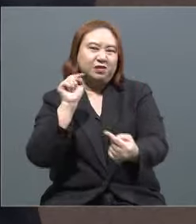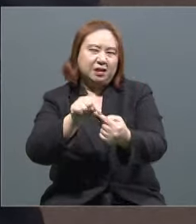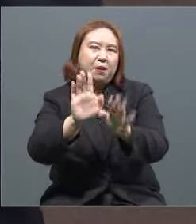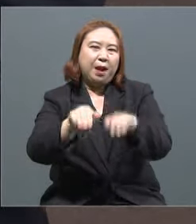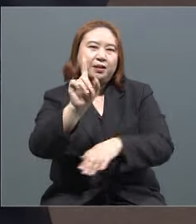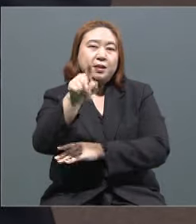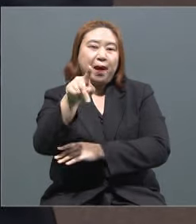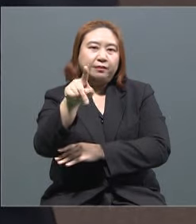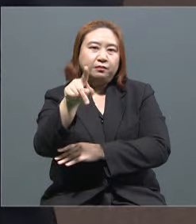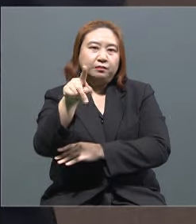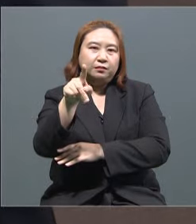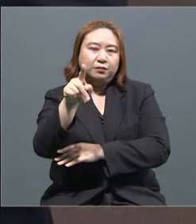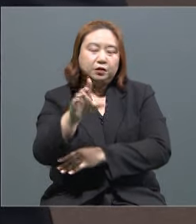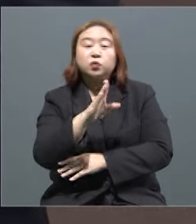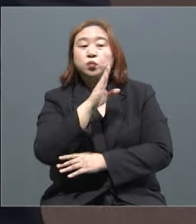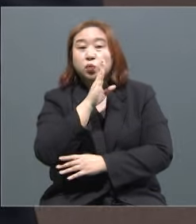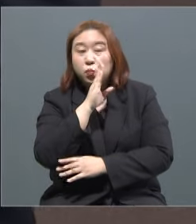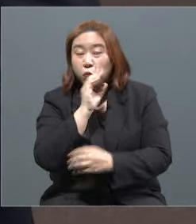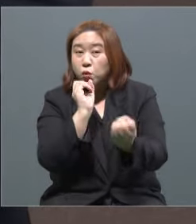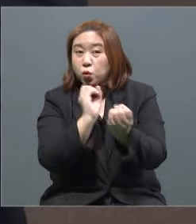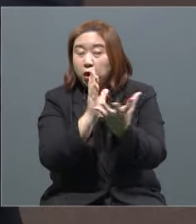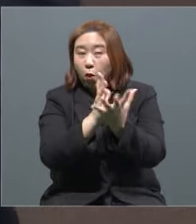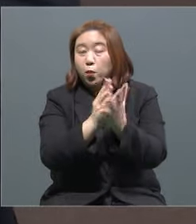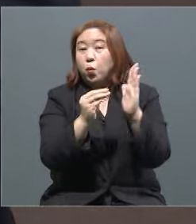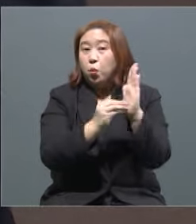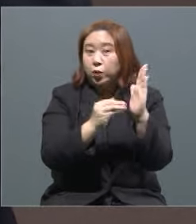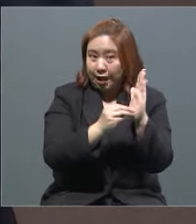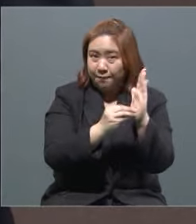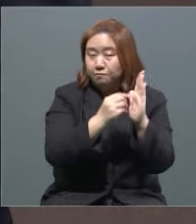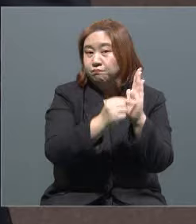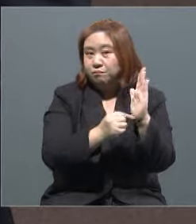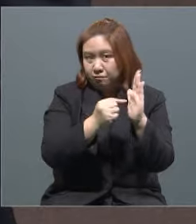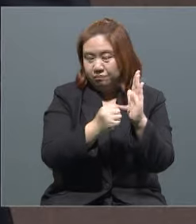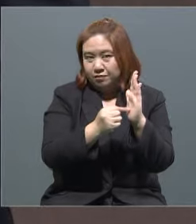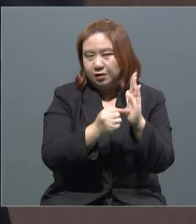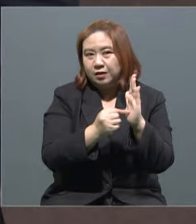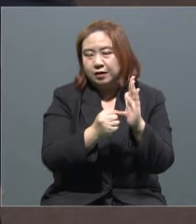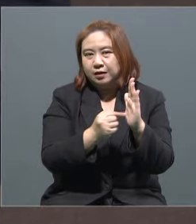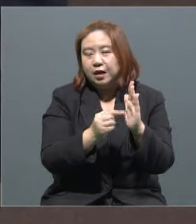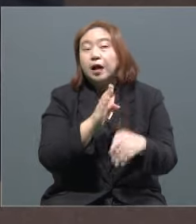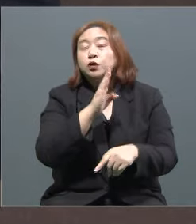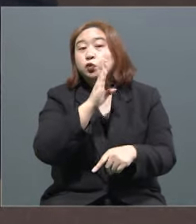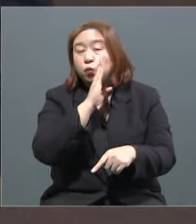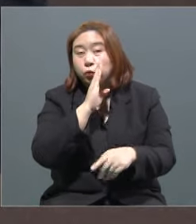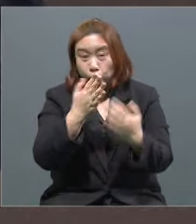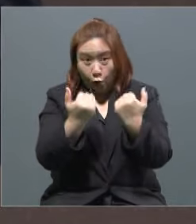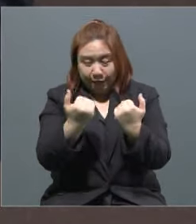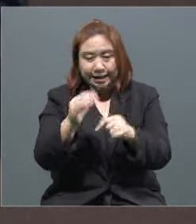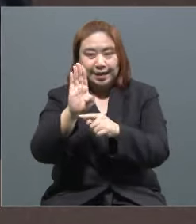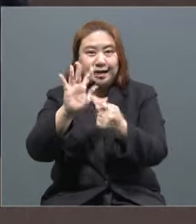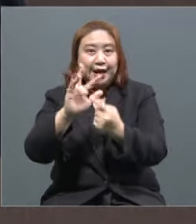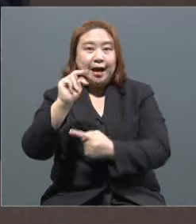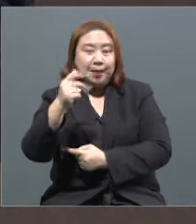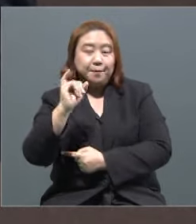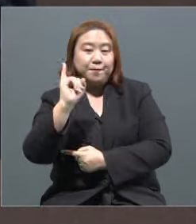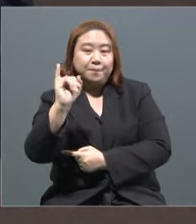ครับในต่อกรุงเทพมหานครและปริมณฑลนะครับริมน้ำเนี่ยตัวบางไทรเนี่ยครับอาจจะเริ่มตั้งแต่ 2,000 นะครับในกรณีที่กระทบบริเว